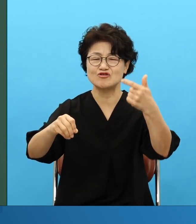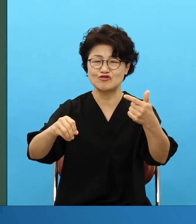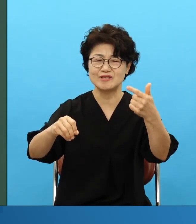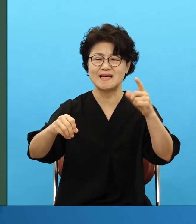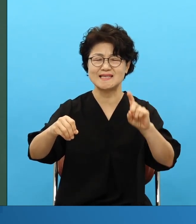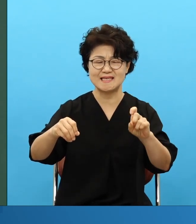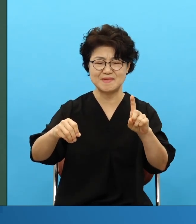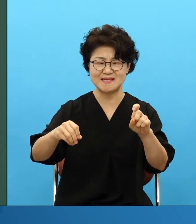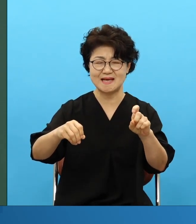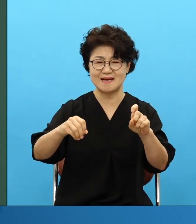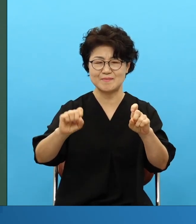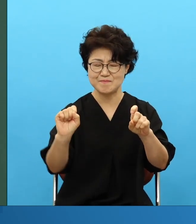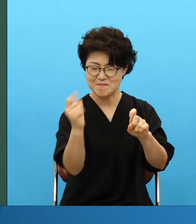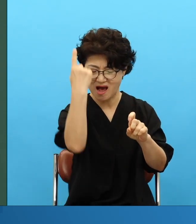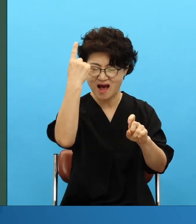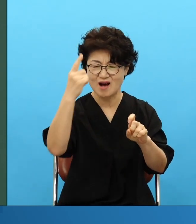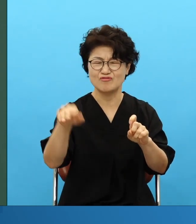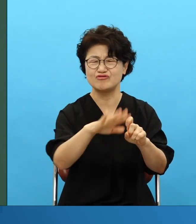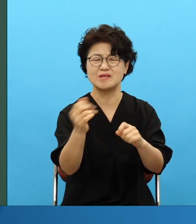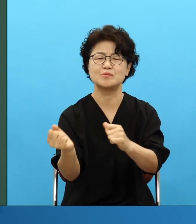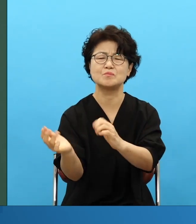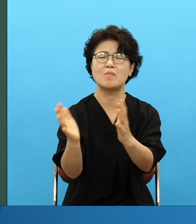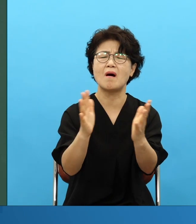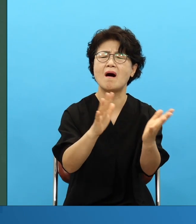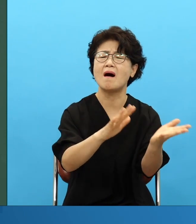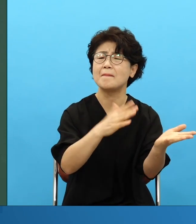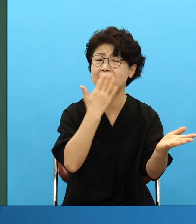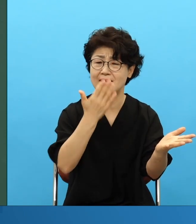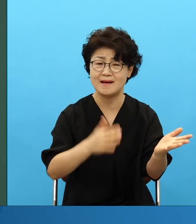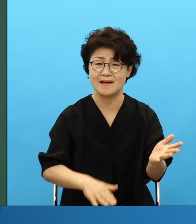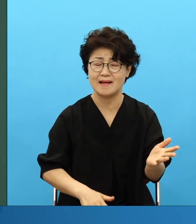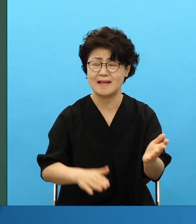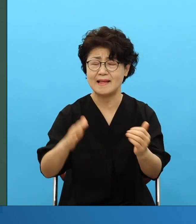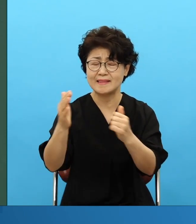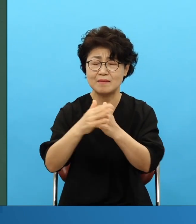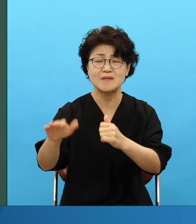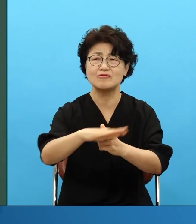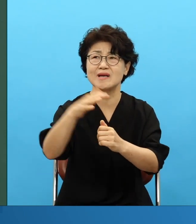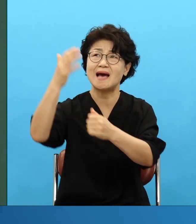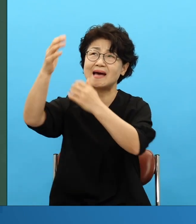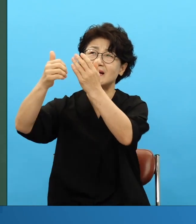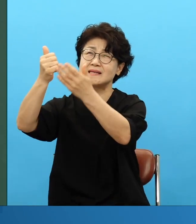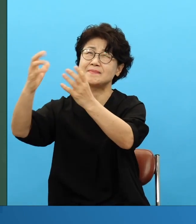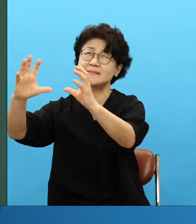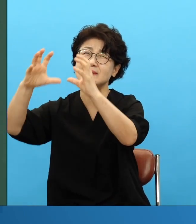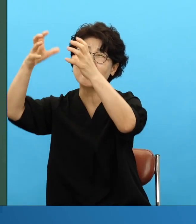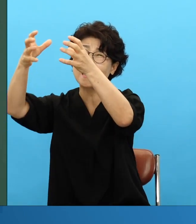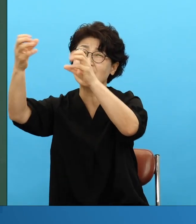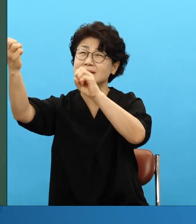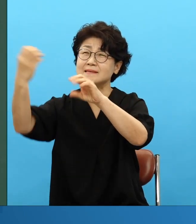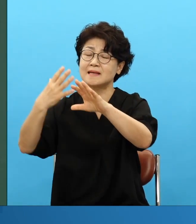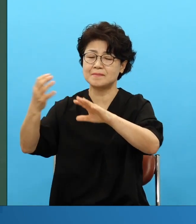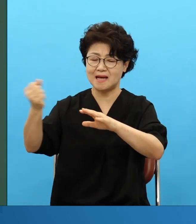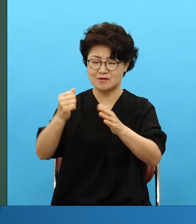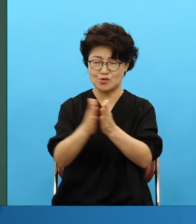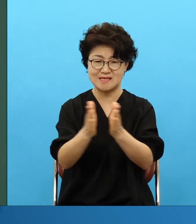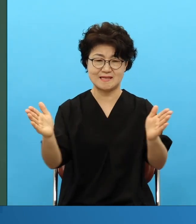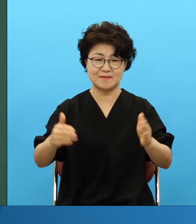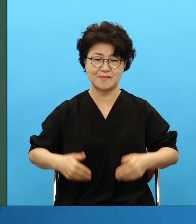우리는 하나님의 나라라는 이 응답으로 시작을 하는 겁니다. That's why we begin with the answer of the kingdom of